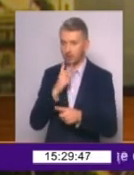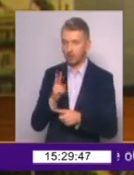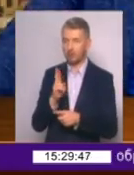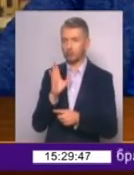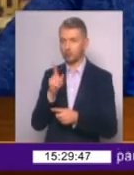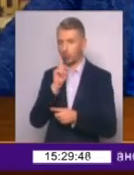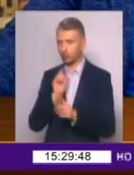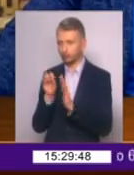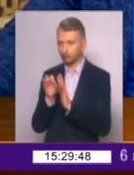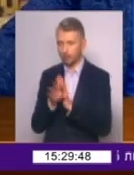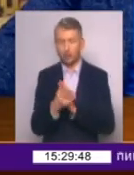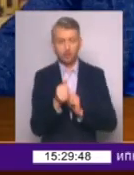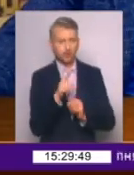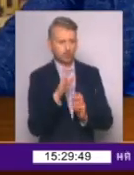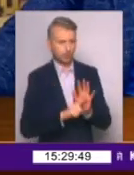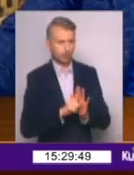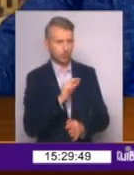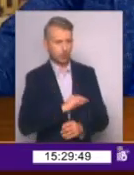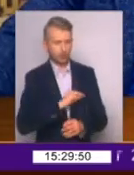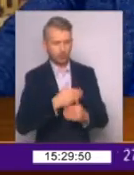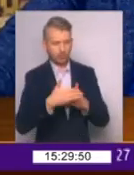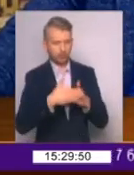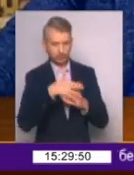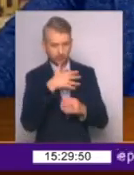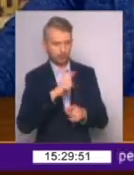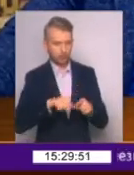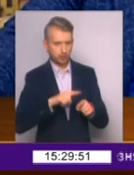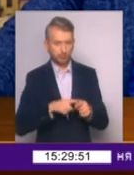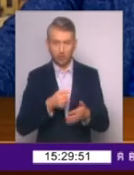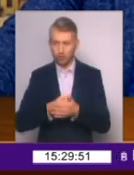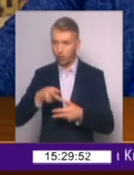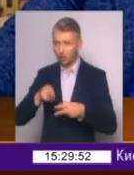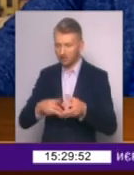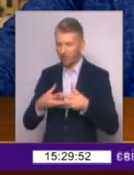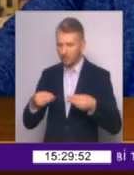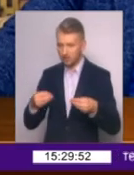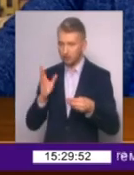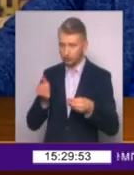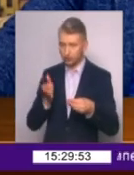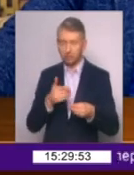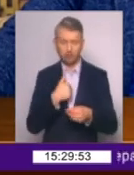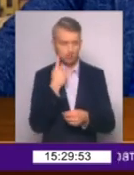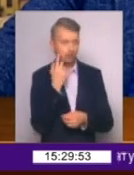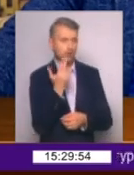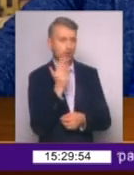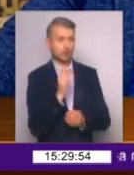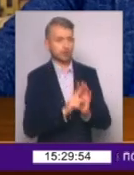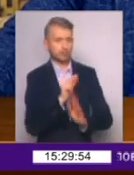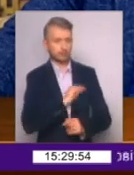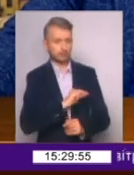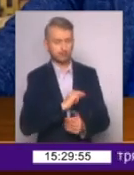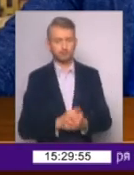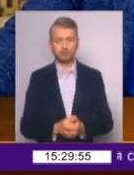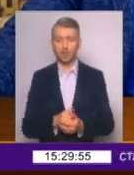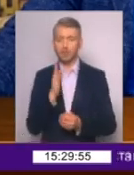наповнюватися. Тому воно почне працювати найближчим часом. Ну, до кінця весни можемо сподіватися, що вже буде в дії. Я думаю, що воно почне працювати. Да. Дуже